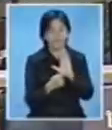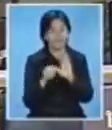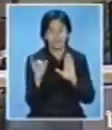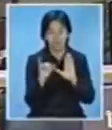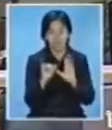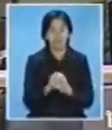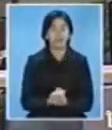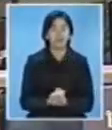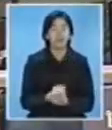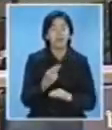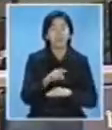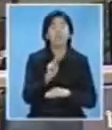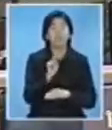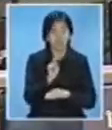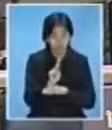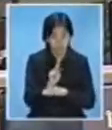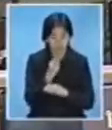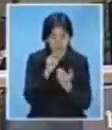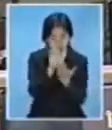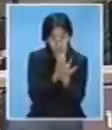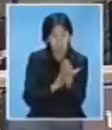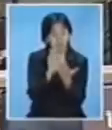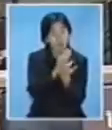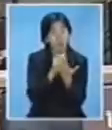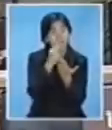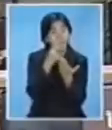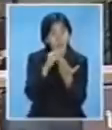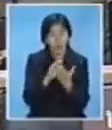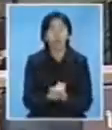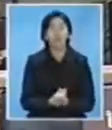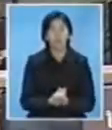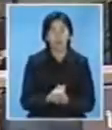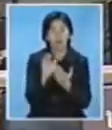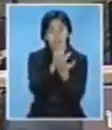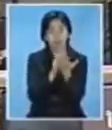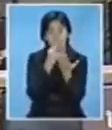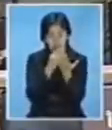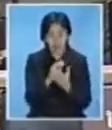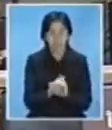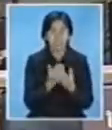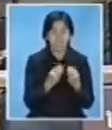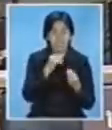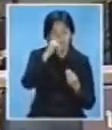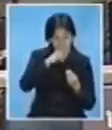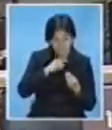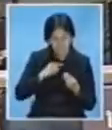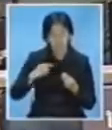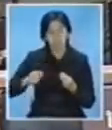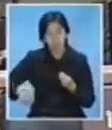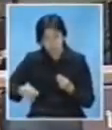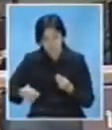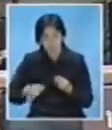ท่านประธานคะถ้าเผื่อจะดูแผนที่อันนี้เนี่ยเราก็จะเห็นว่าพื้นที่ทับซ้อนตามที่กำหนดใน MOU